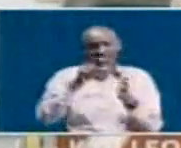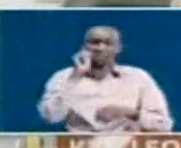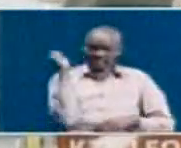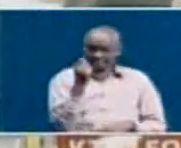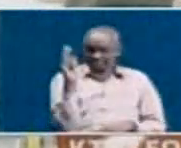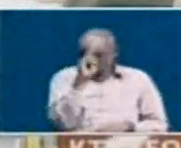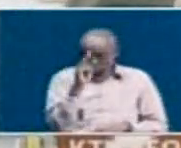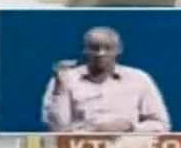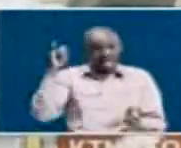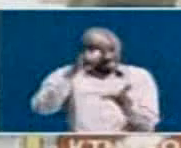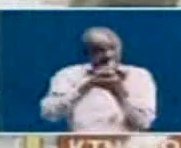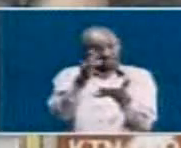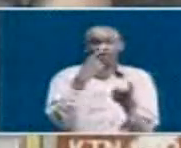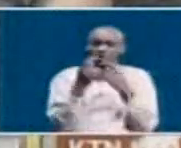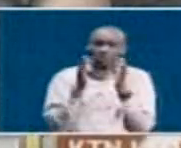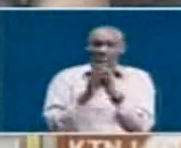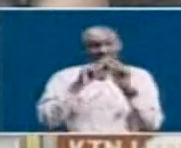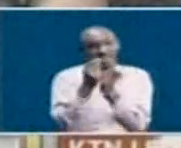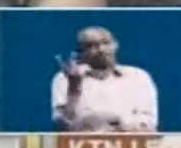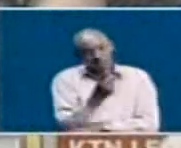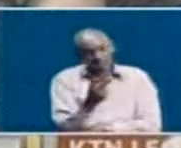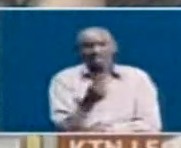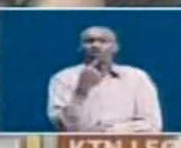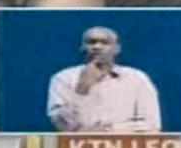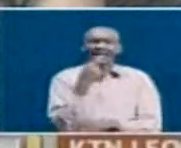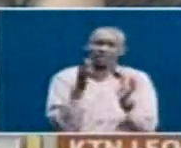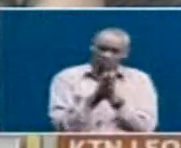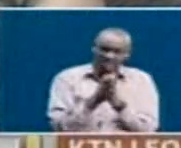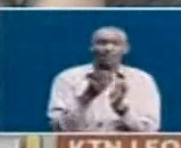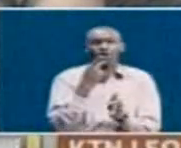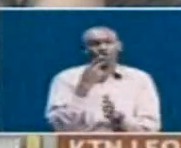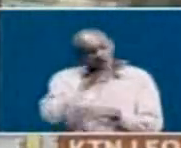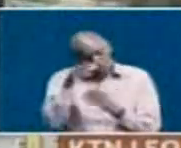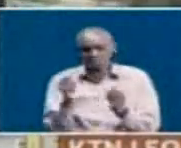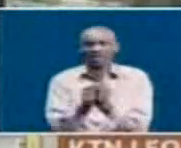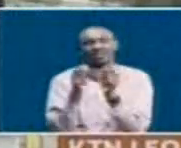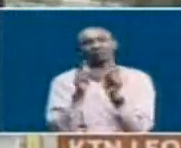Kenyatta alifika na kuzungumza jamii zote ile ya Turkana pamoja na wale wa Pokot.